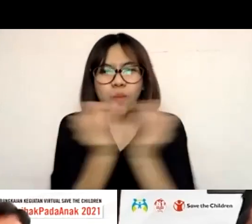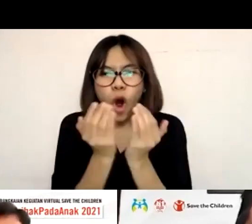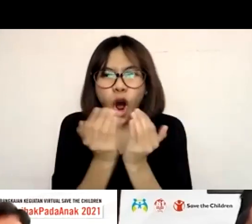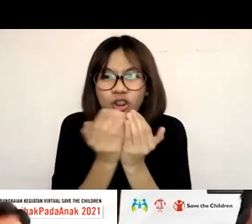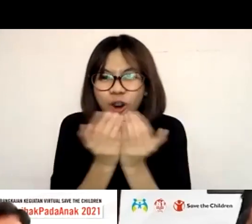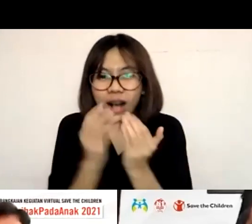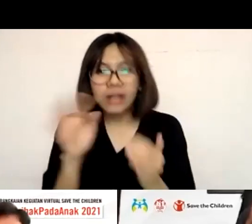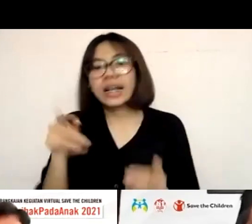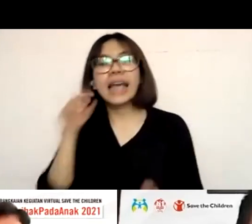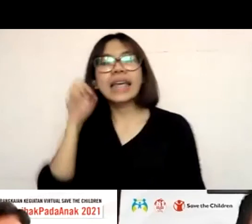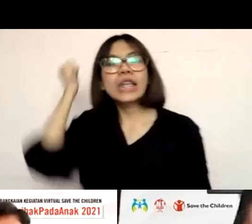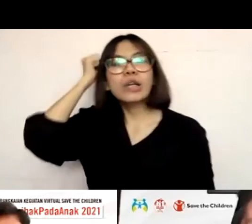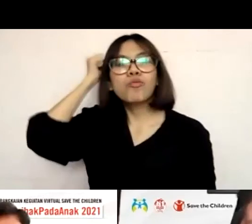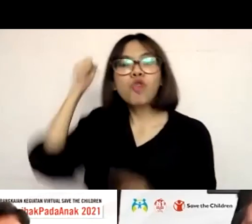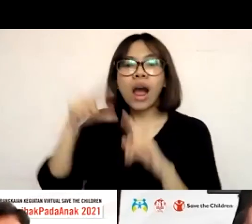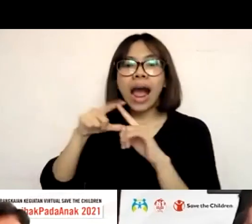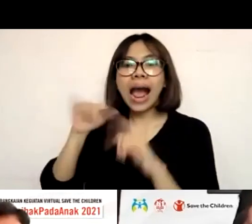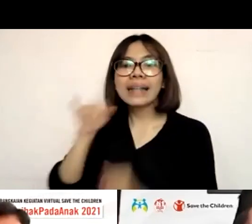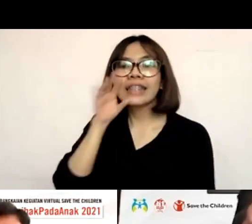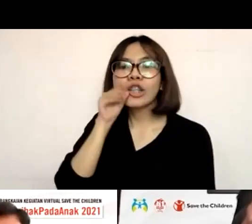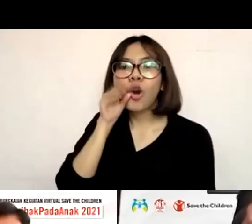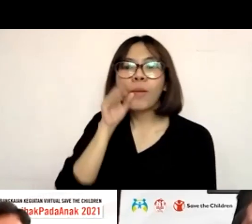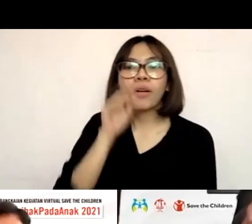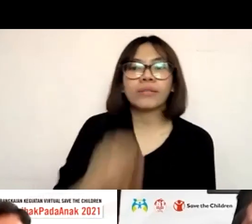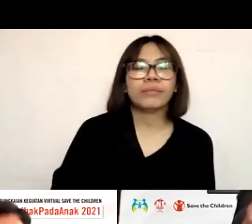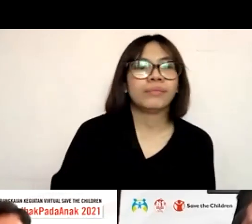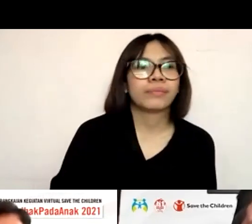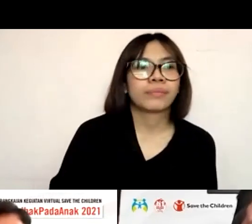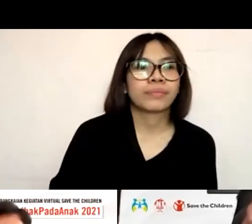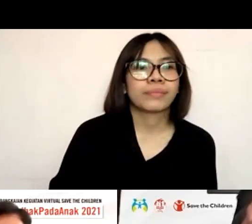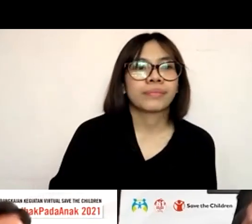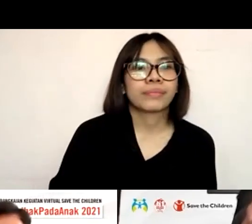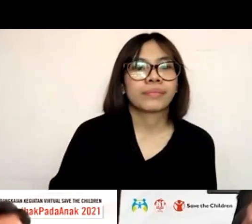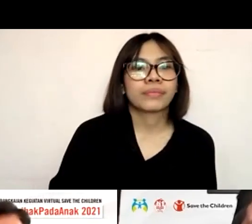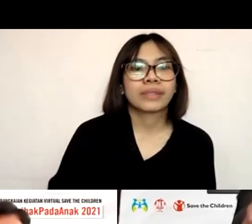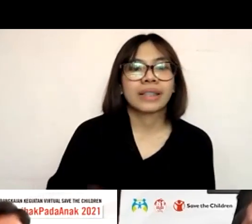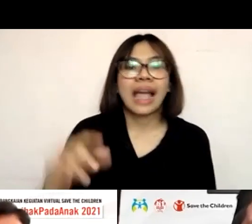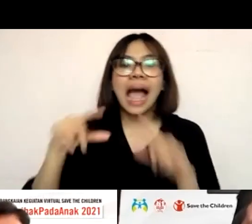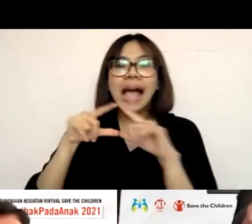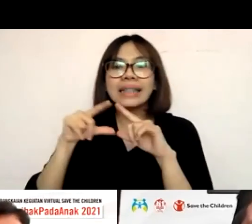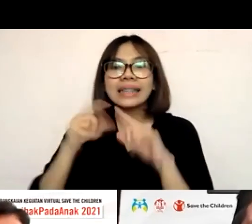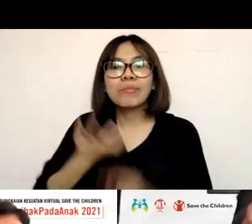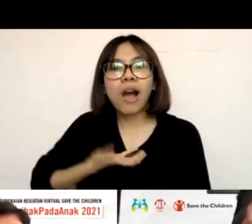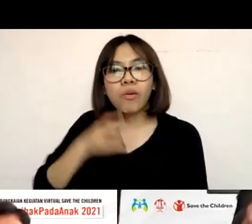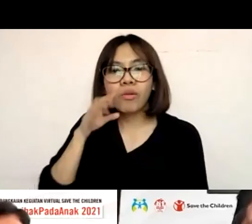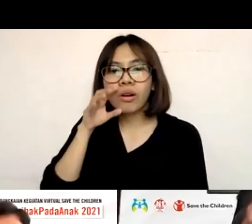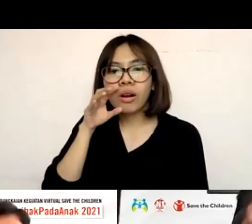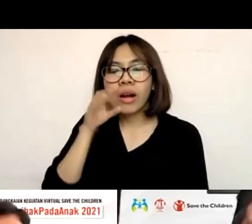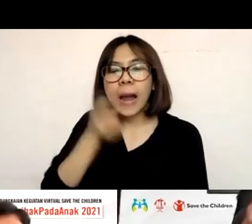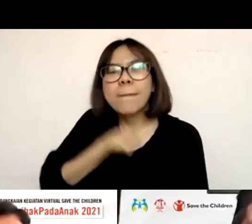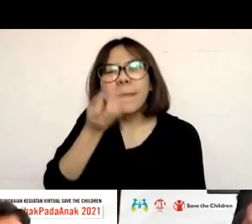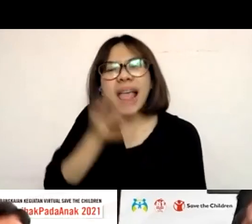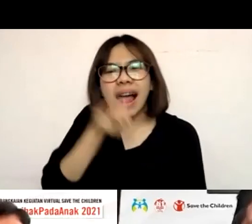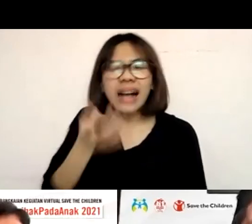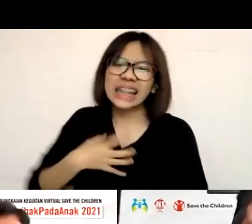kalimat? Gimana, Ma? Maaf, Aji boleh menyampaikan satu